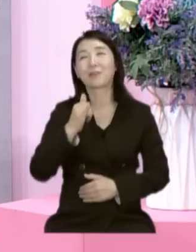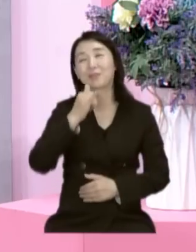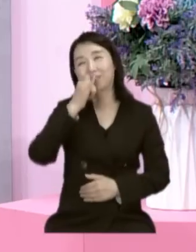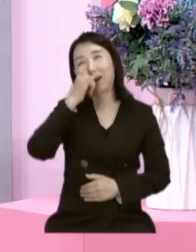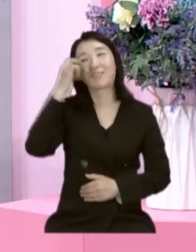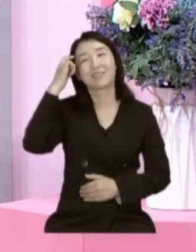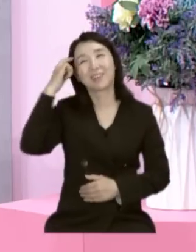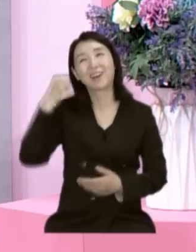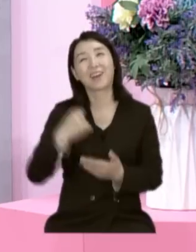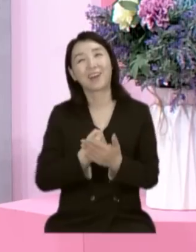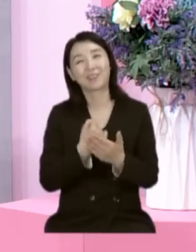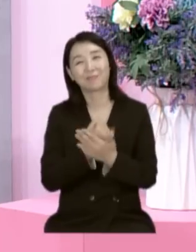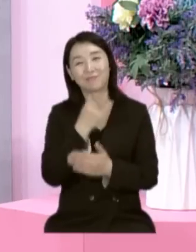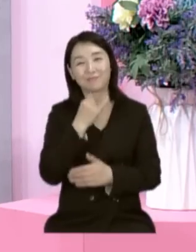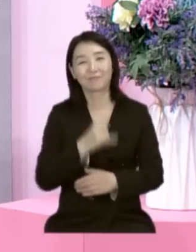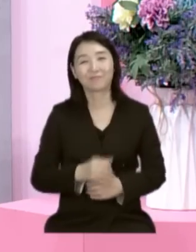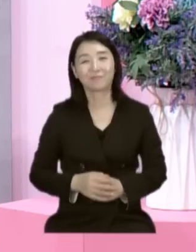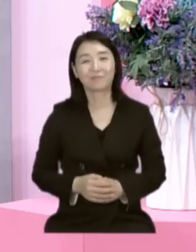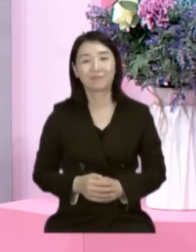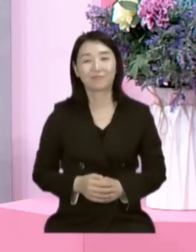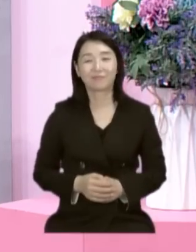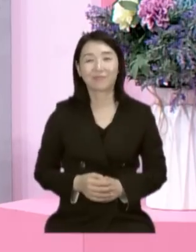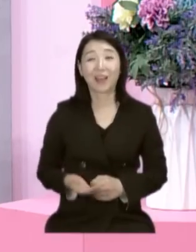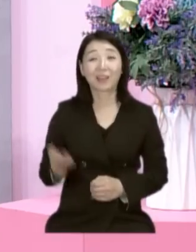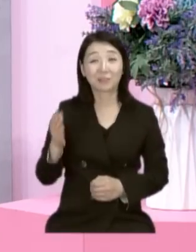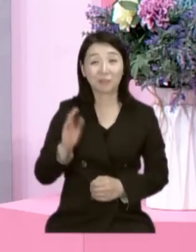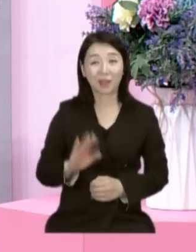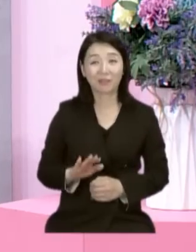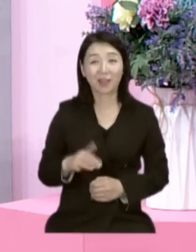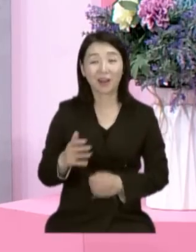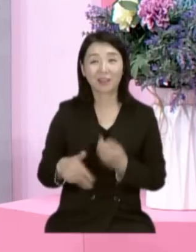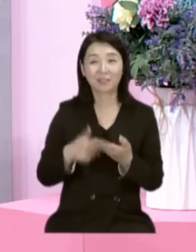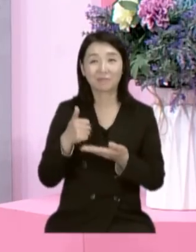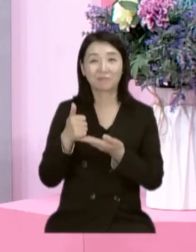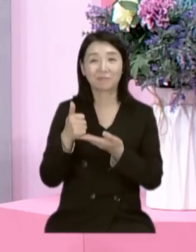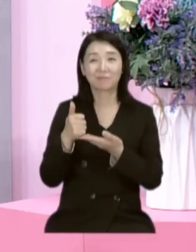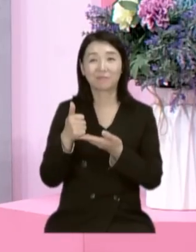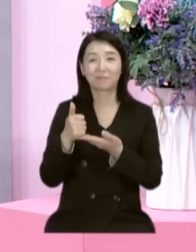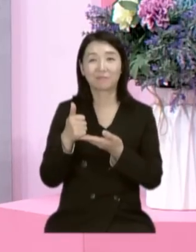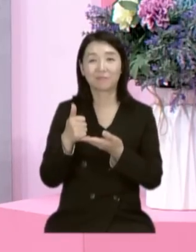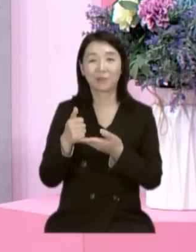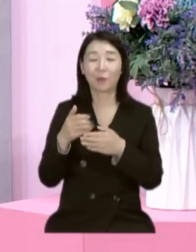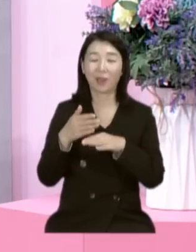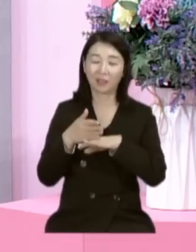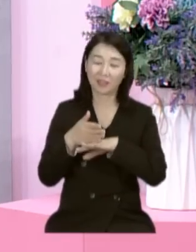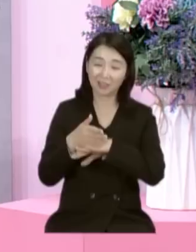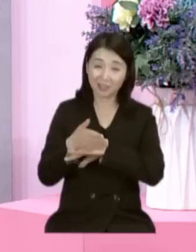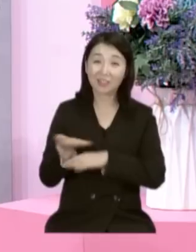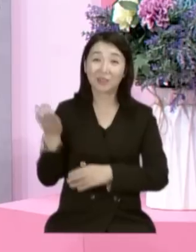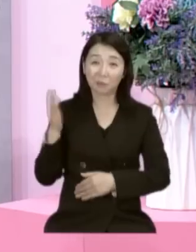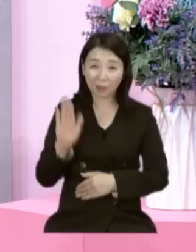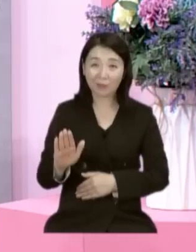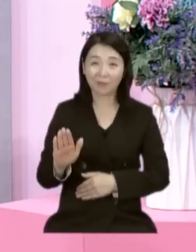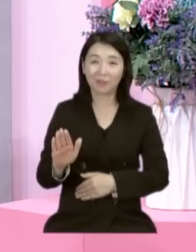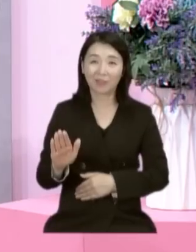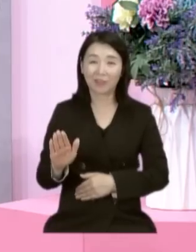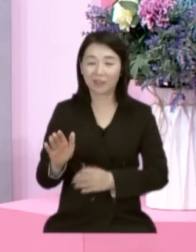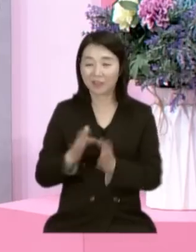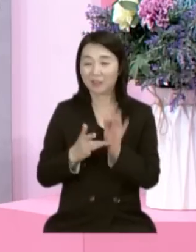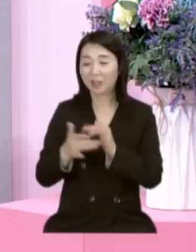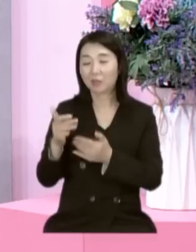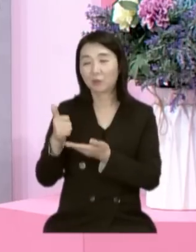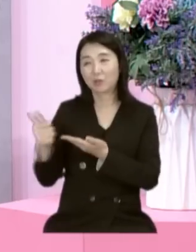그런 아쉬움도 있습니다. 그러나 네. 네. 하나님께서 늦깎이 그 나이에